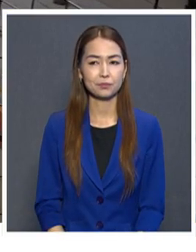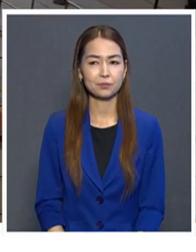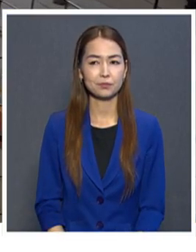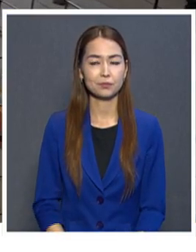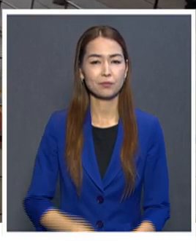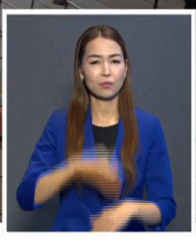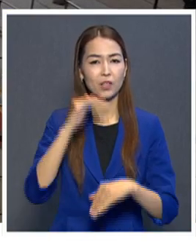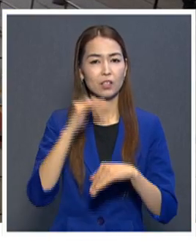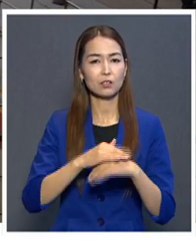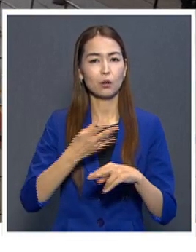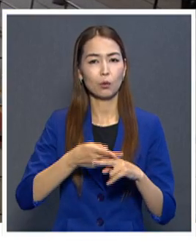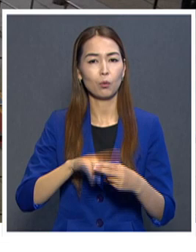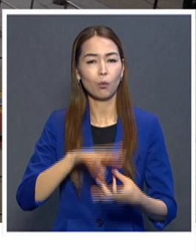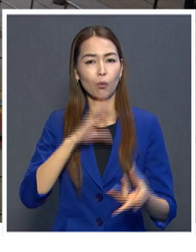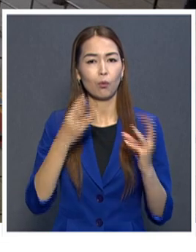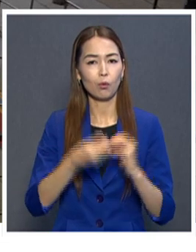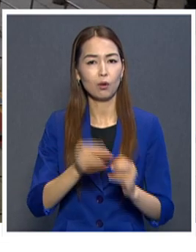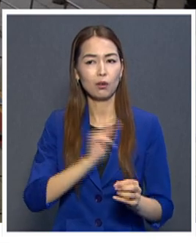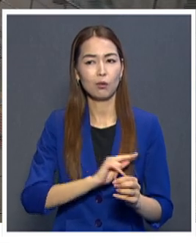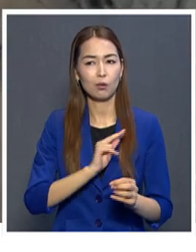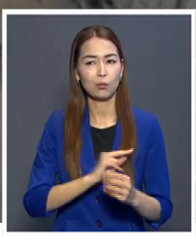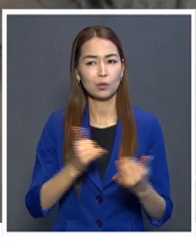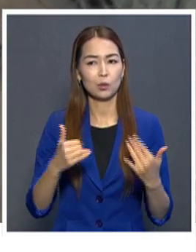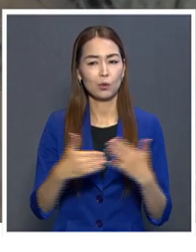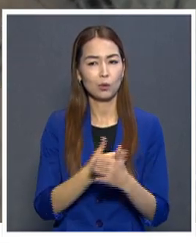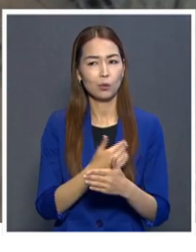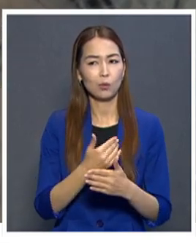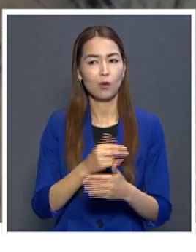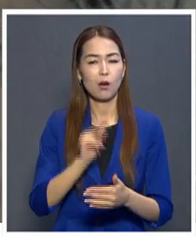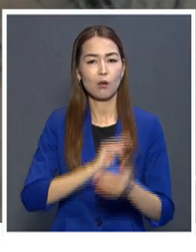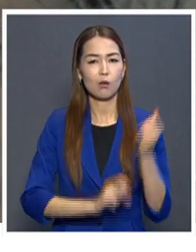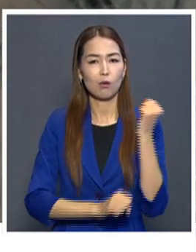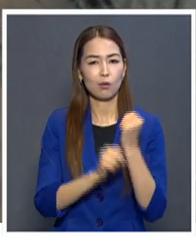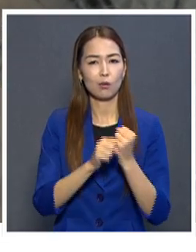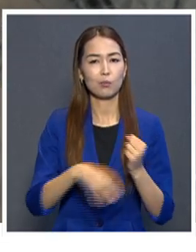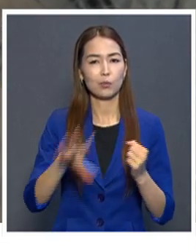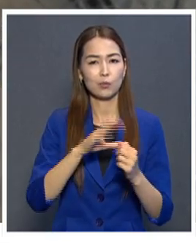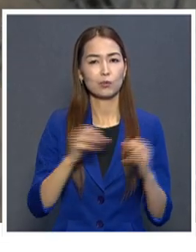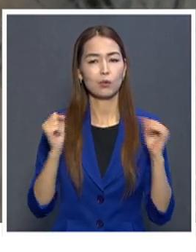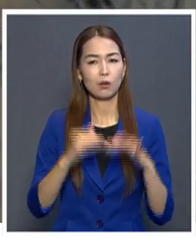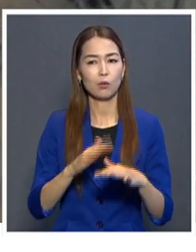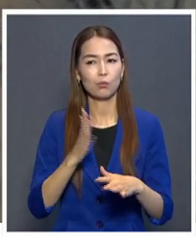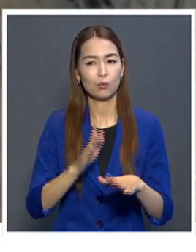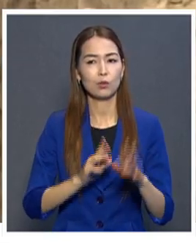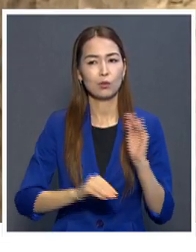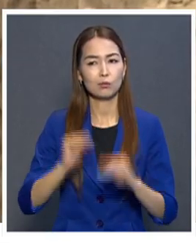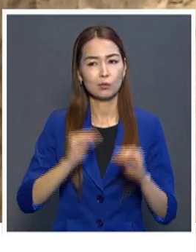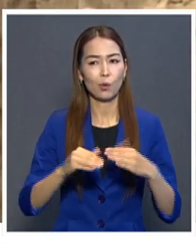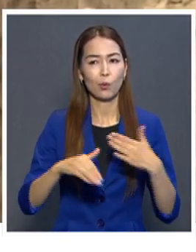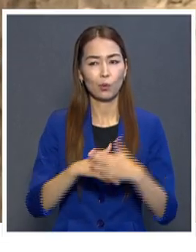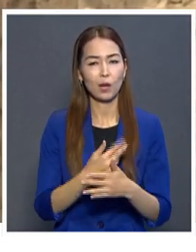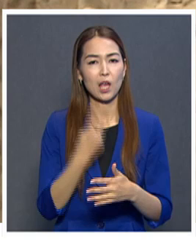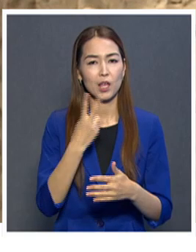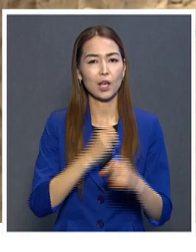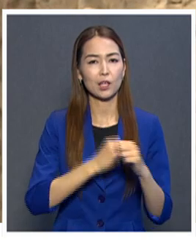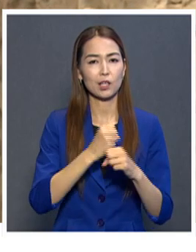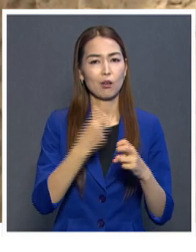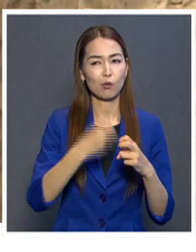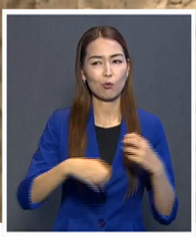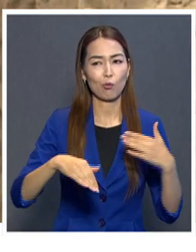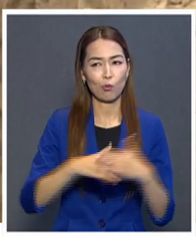Жалпы саны станцияға осындай 4 қондырғы орнатылады. Қазір жұмысшылар қуат өндіретін 3-ші ескі гидрогенераторды бұзып, бөлшектеп